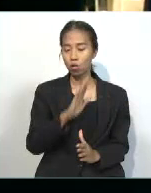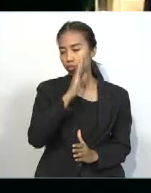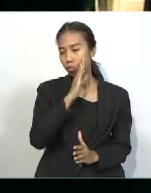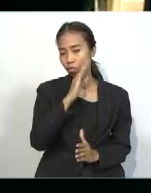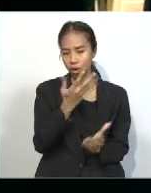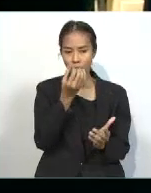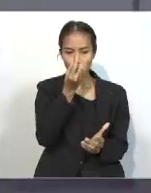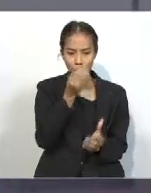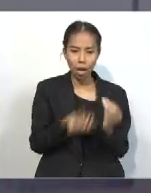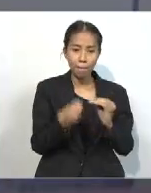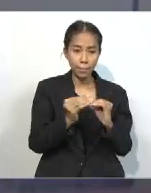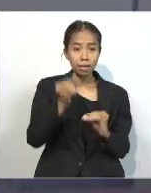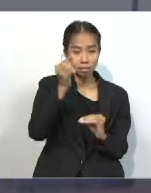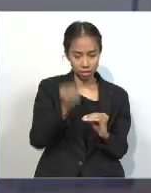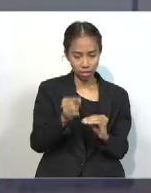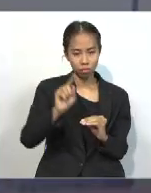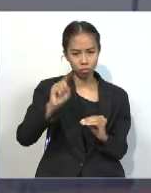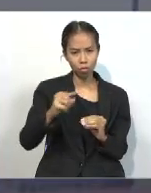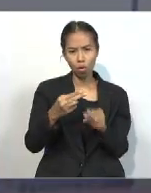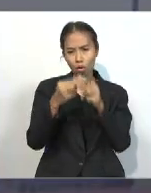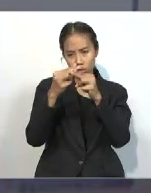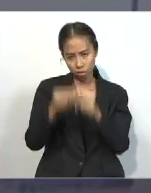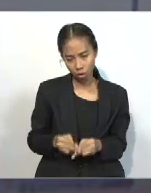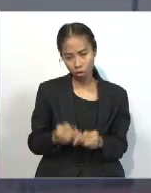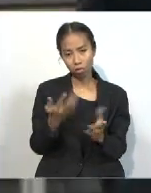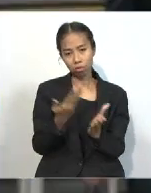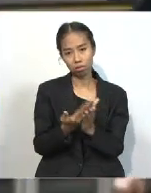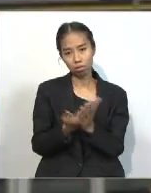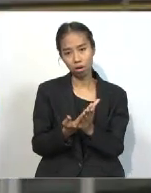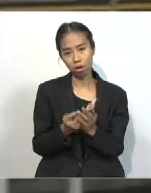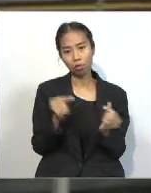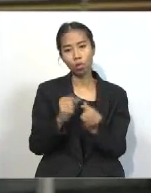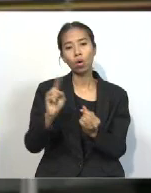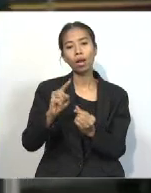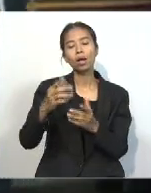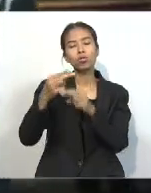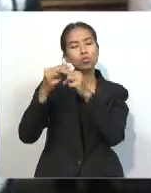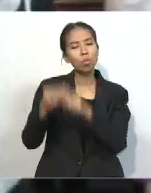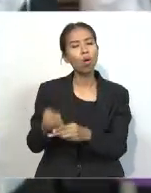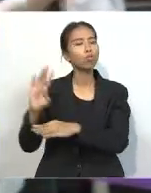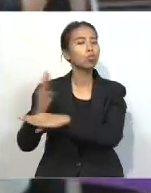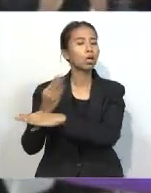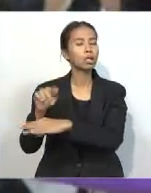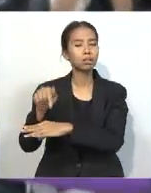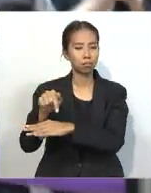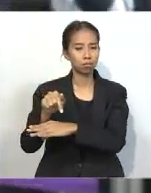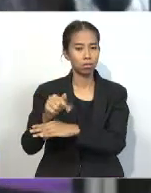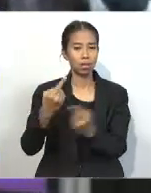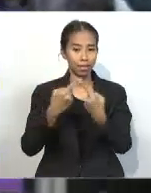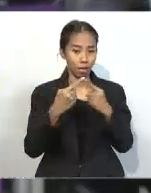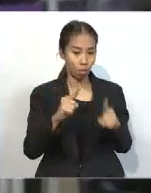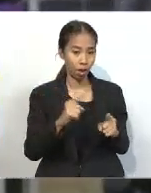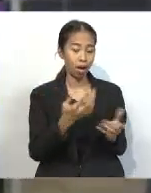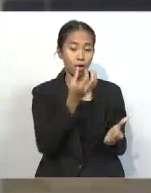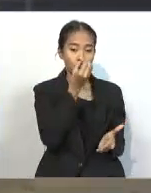การปรับขึ้นจริงก็ควรจะมีการปรับขึ้นเฉพาะสินเชื่อให้กับภาคธุรกิจเท่านั้นส่วนสินเชื่อที่อยู่อ